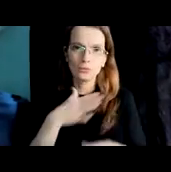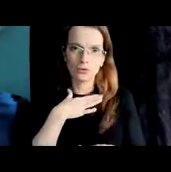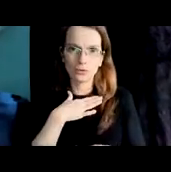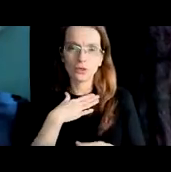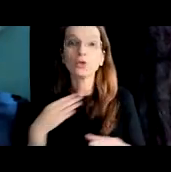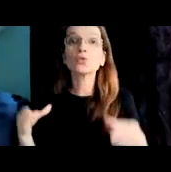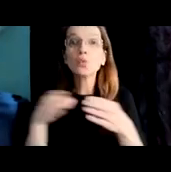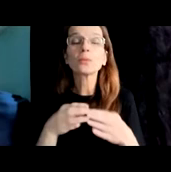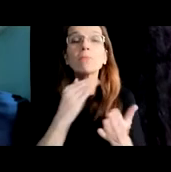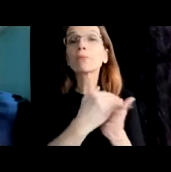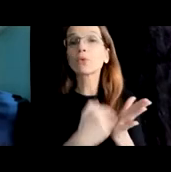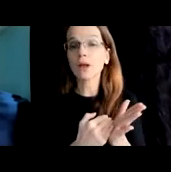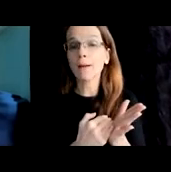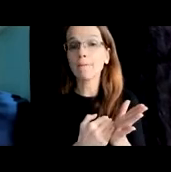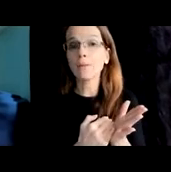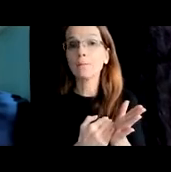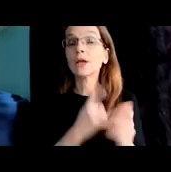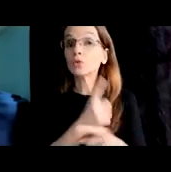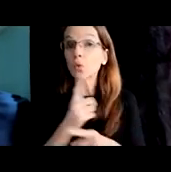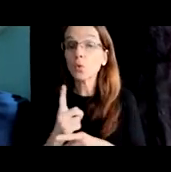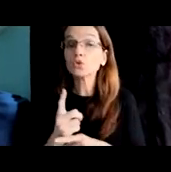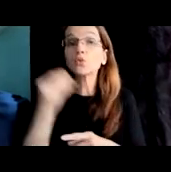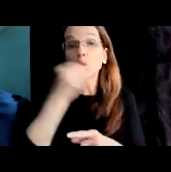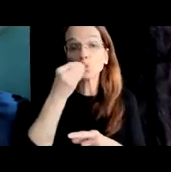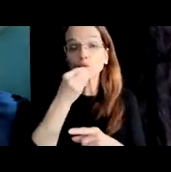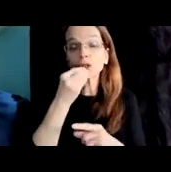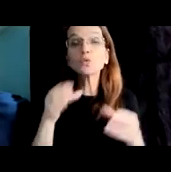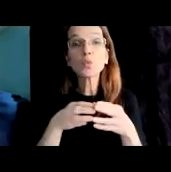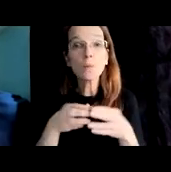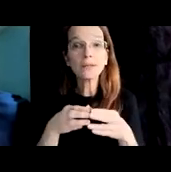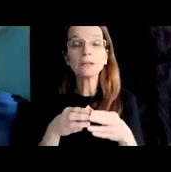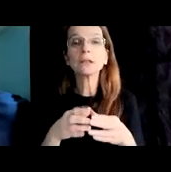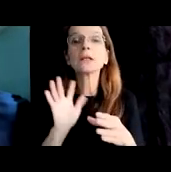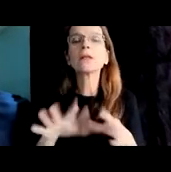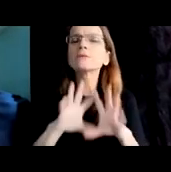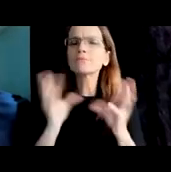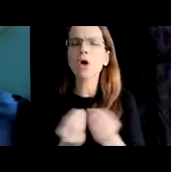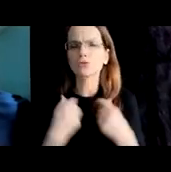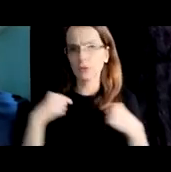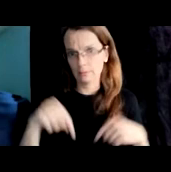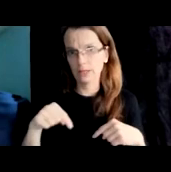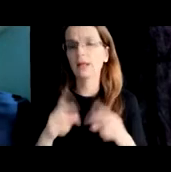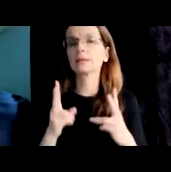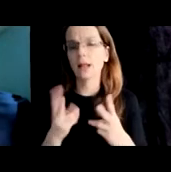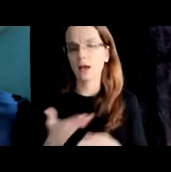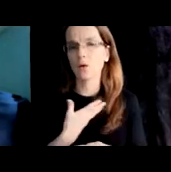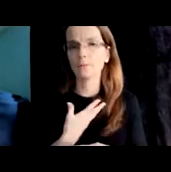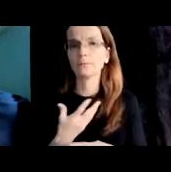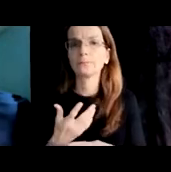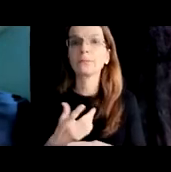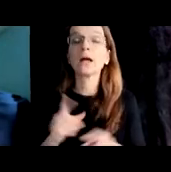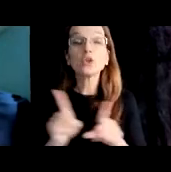programom in določeni učni skupini, ki so na splošno na voljo pri nas. Torej tudi osebe